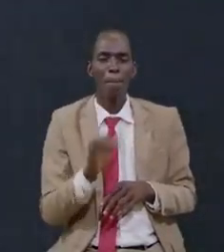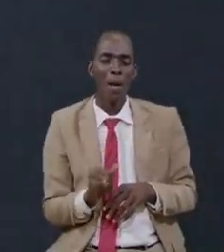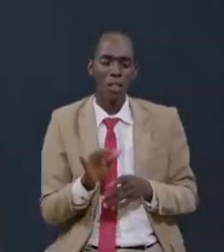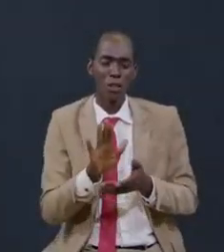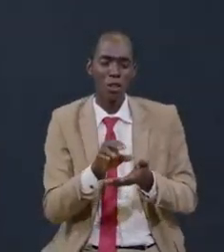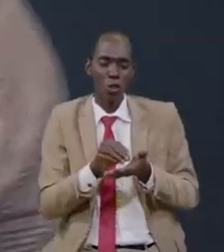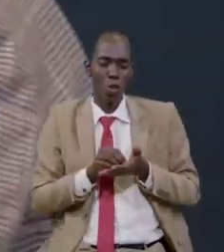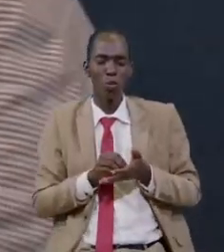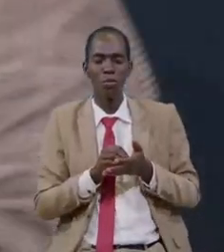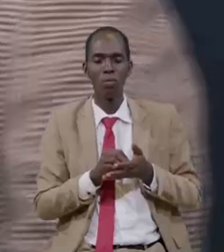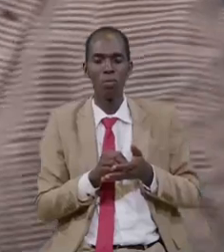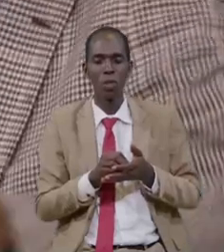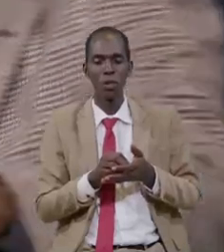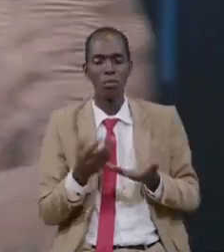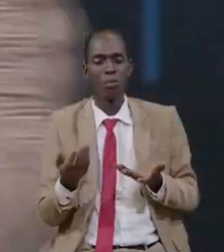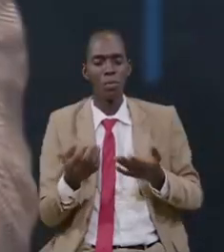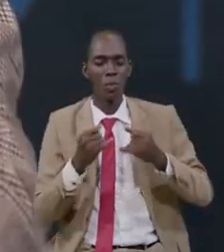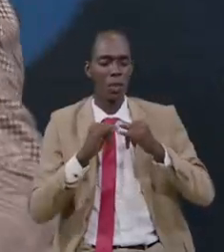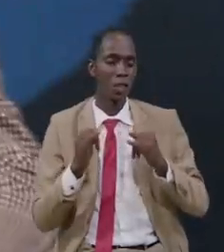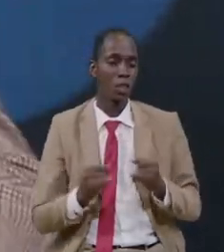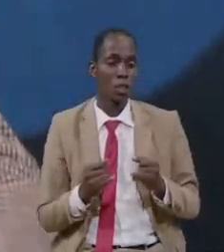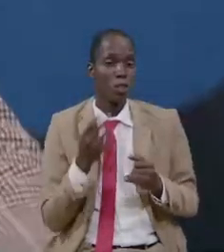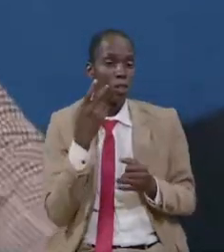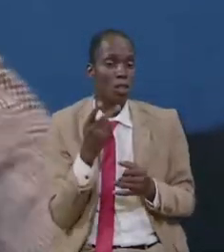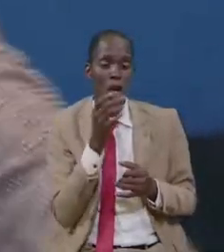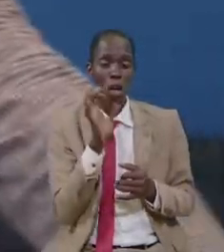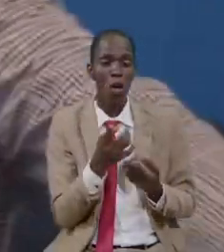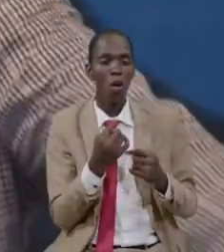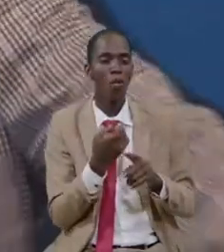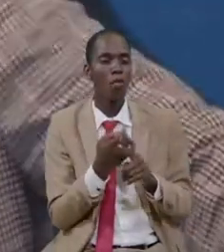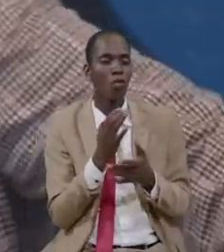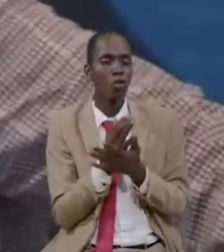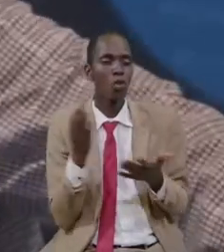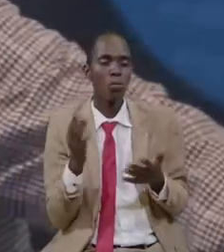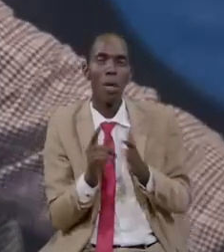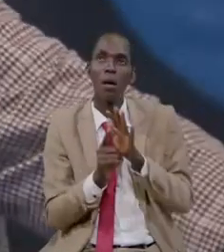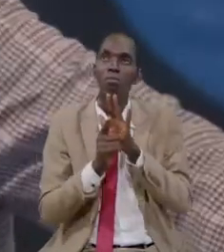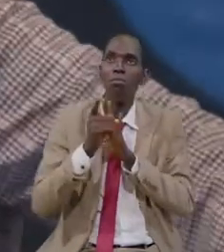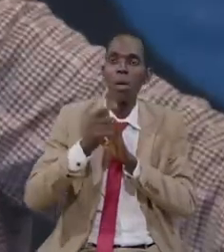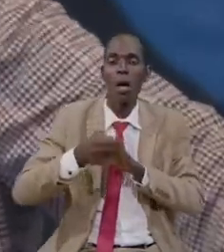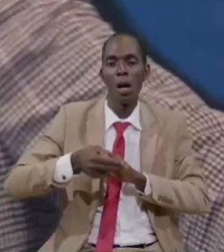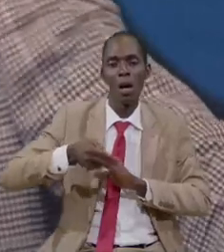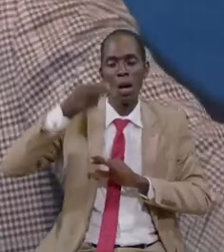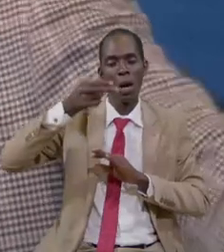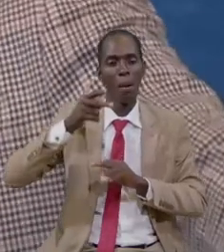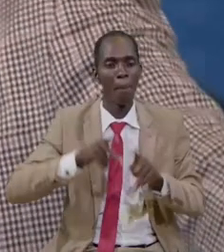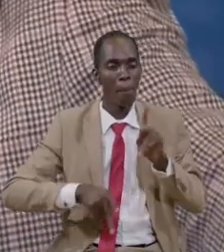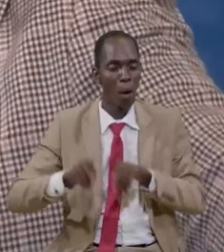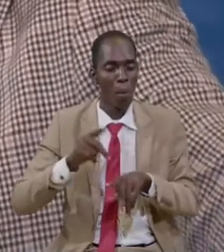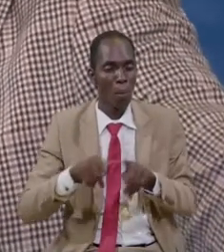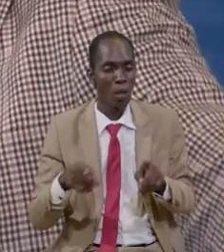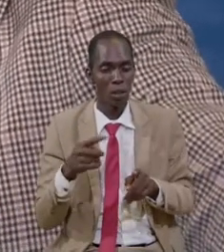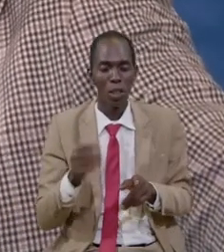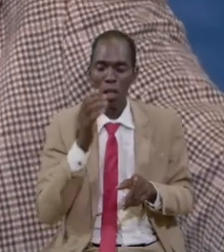Les malédictions viennent de certaines de cette personne élevée, mais la malédiction n'a pas pu